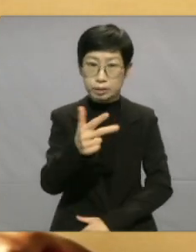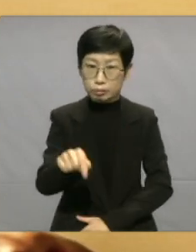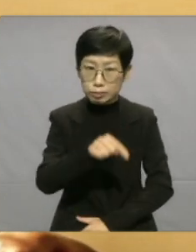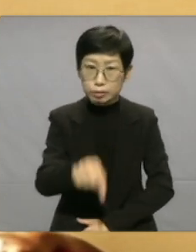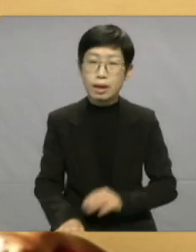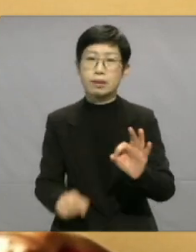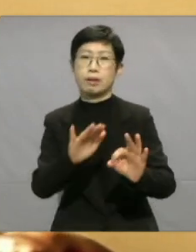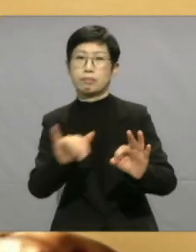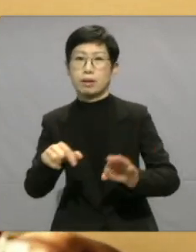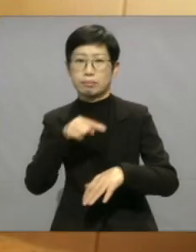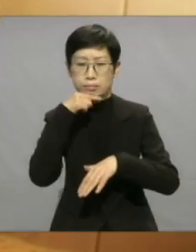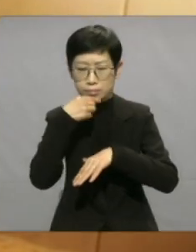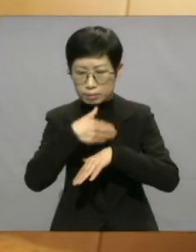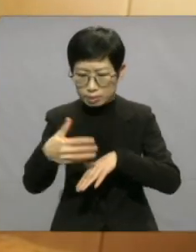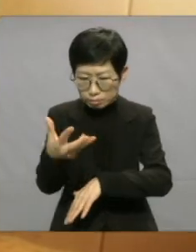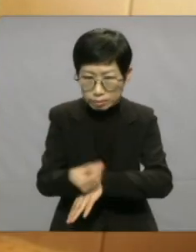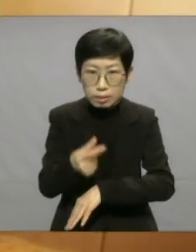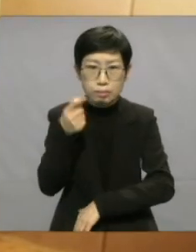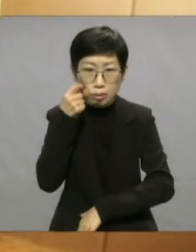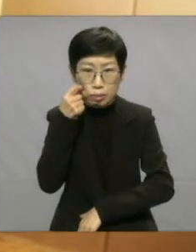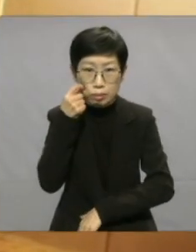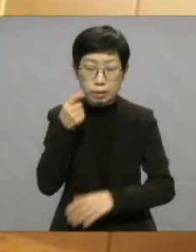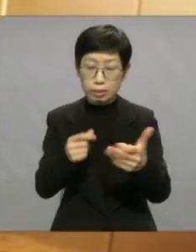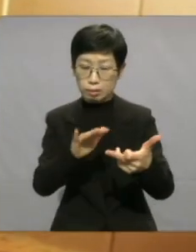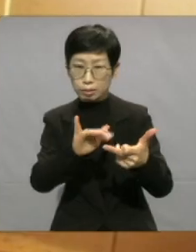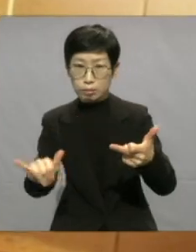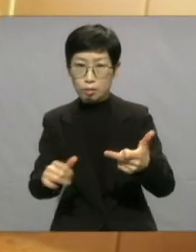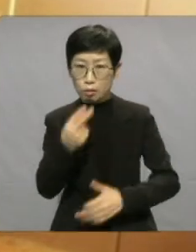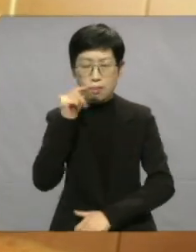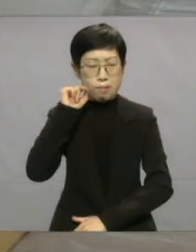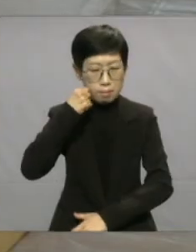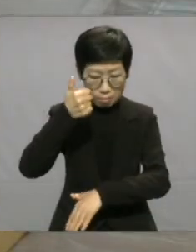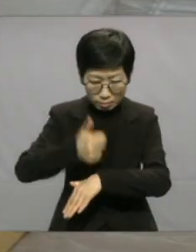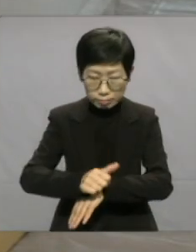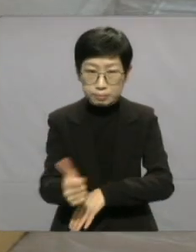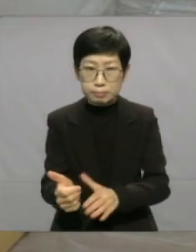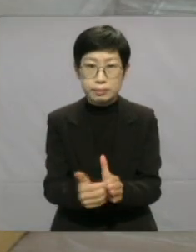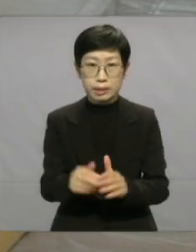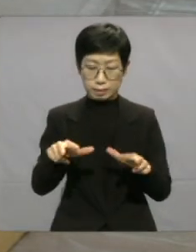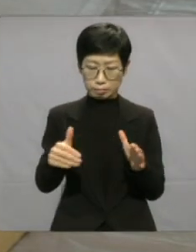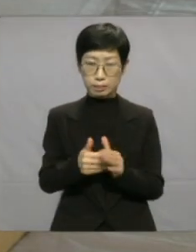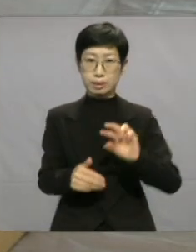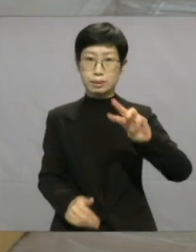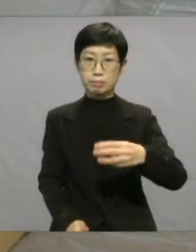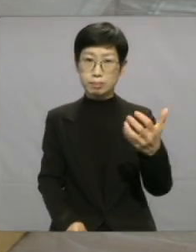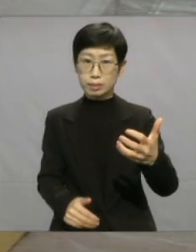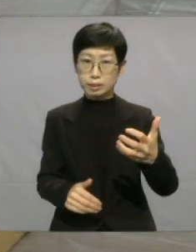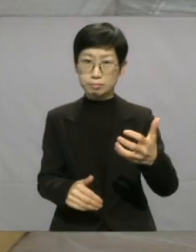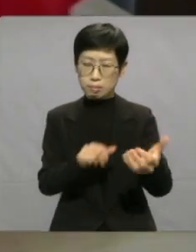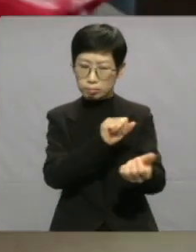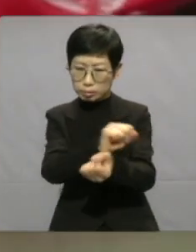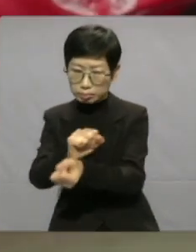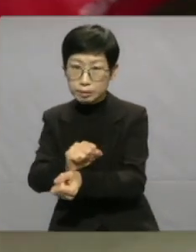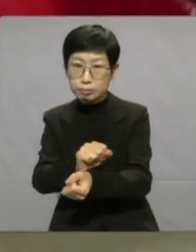수혈 부족으로 17명은 호흡곤란을 일으키며 사망했습니다. 특히 지금까지 약 380건의 감염 사례